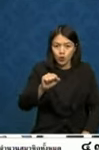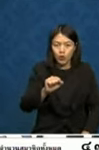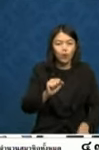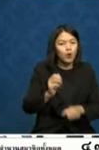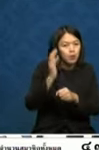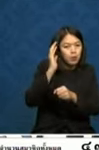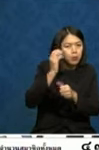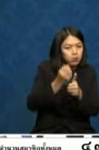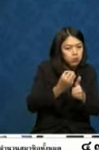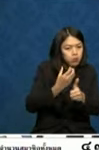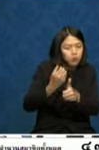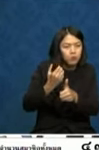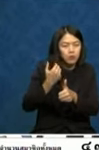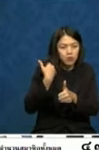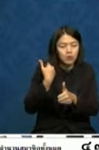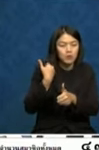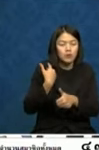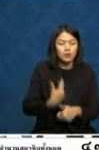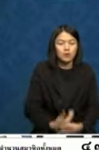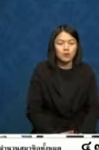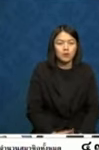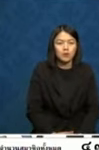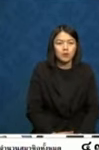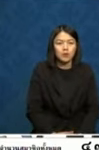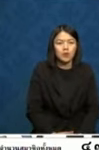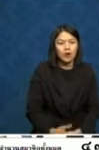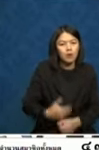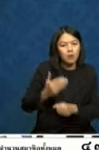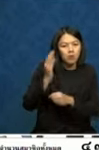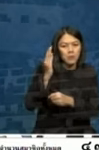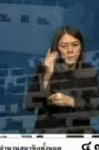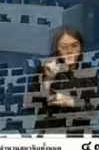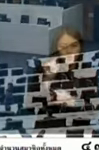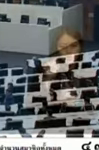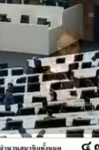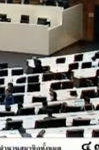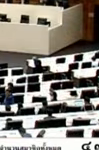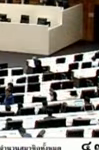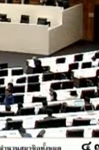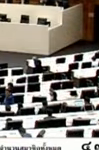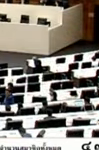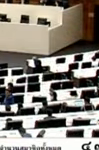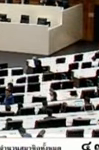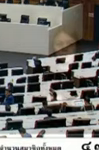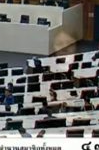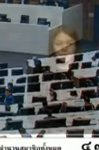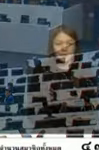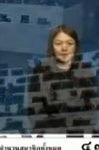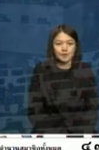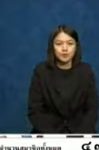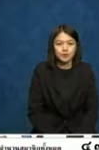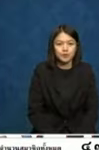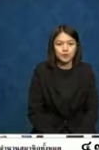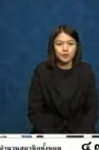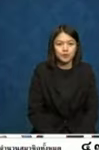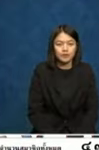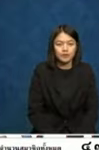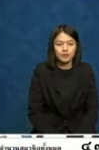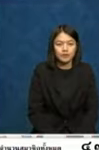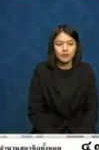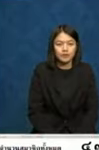ได้สงวนความเห็นและสงวนคำแปรยติและได้อภิปรายในที่ประชุมแห่งนี้นะครับในประเด็นแรก